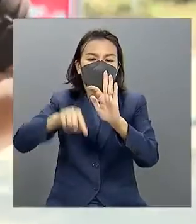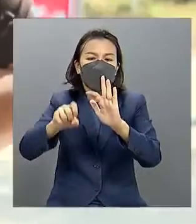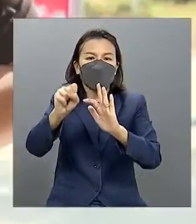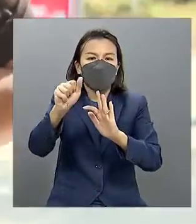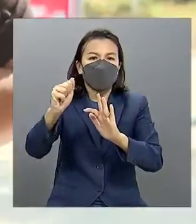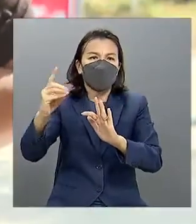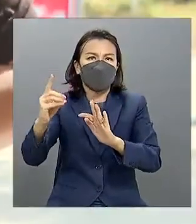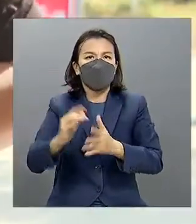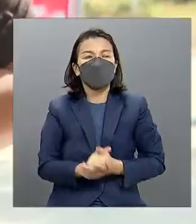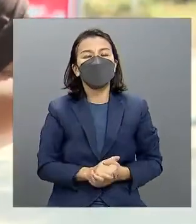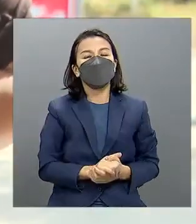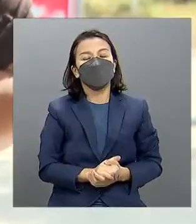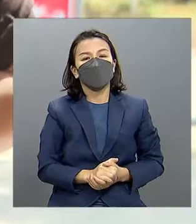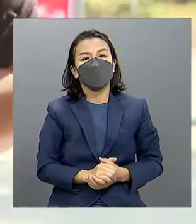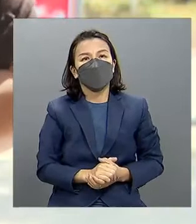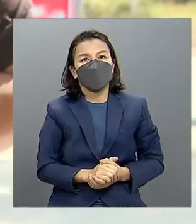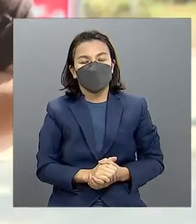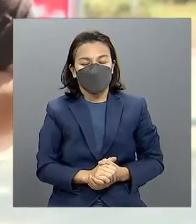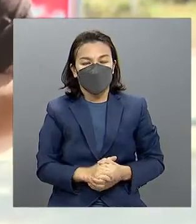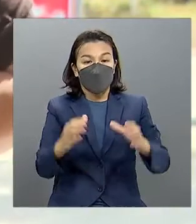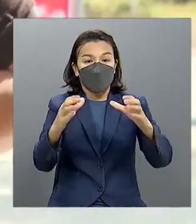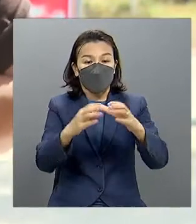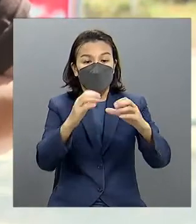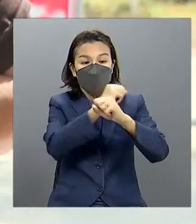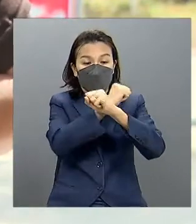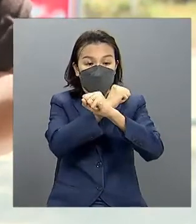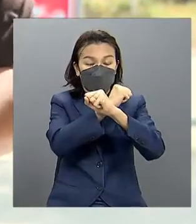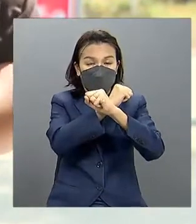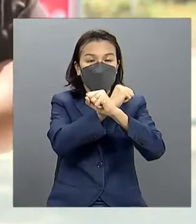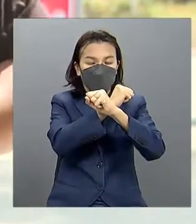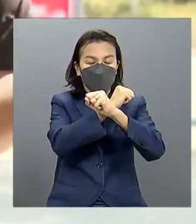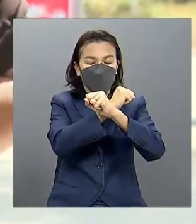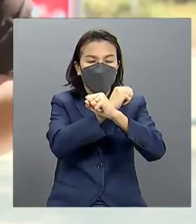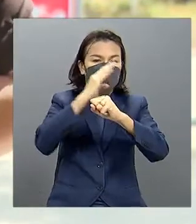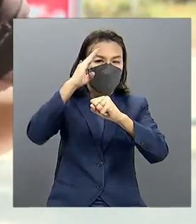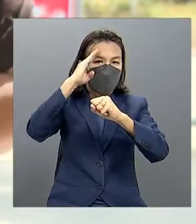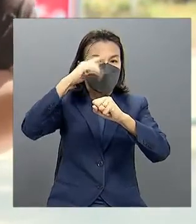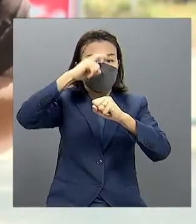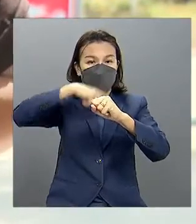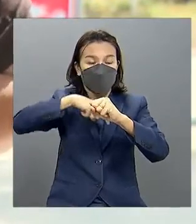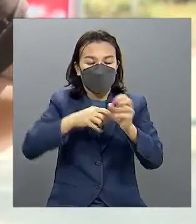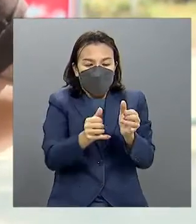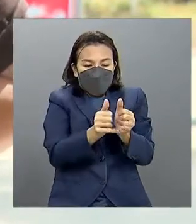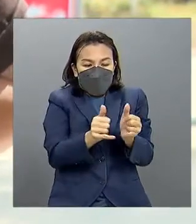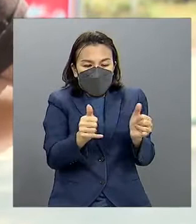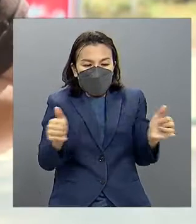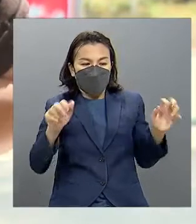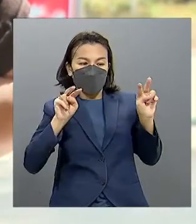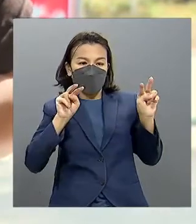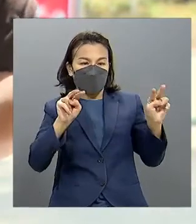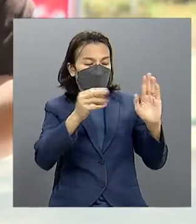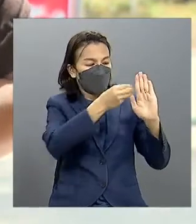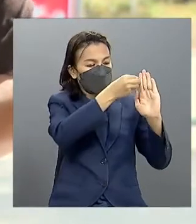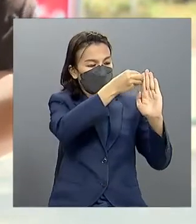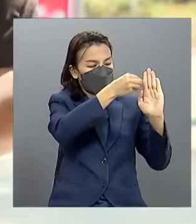กลับด้านกองกำลังป้องกันชายแดนของฝั่งไทยยังคงตรึงกำลังอยู่ที่บริเวณตามแนวชายแดนครับซึ่งก่อนหน้านี้ได้มี